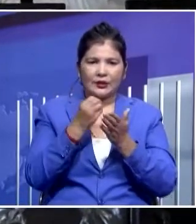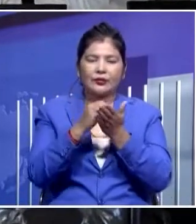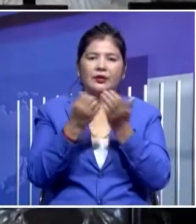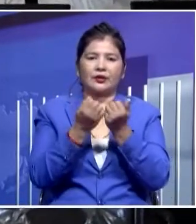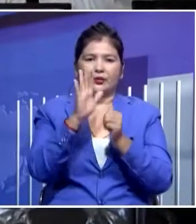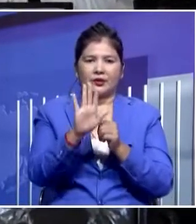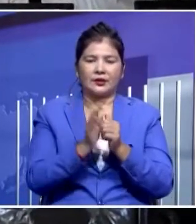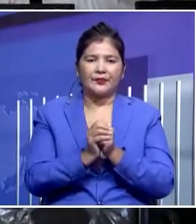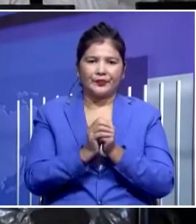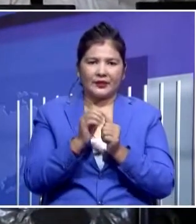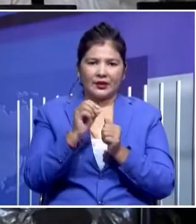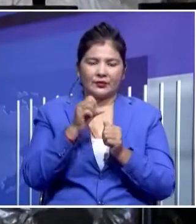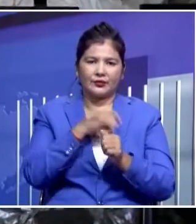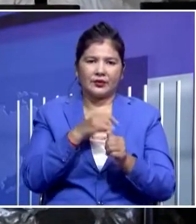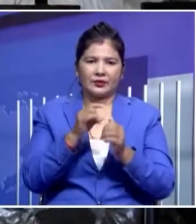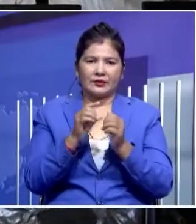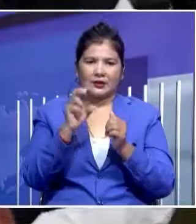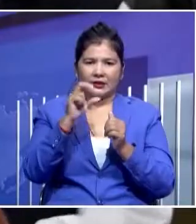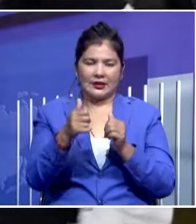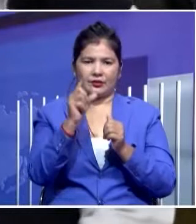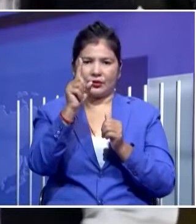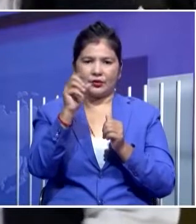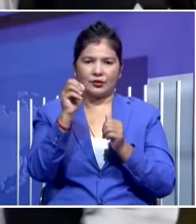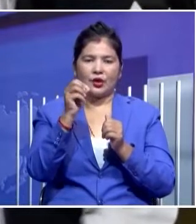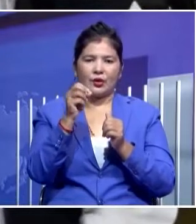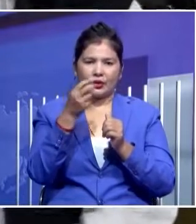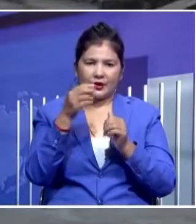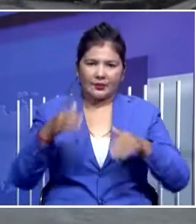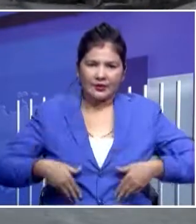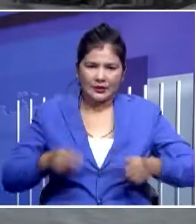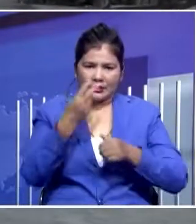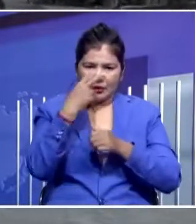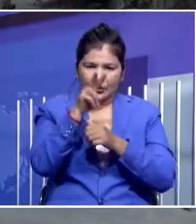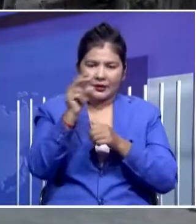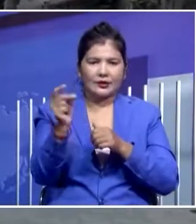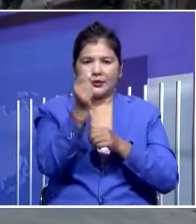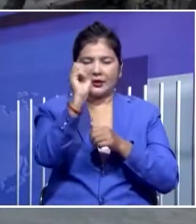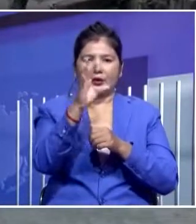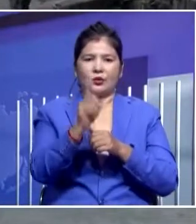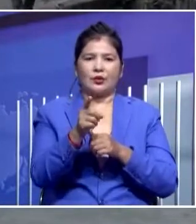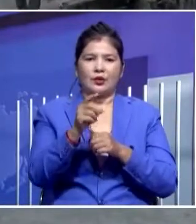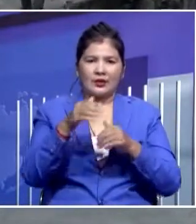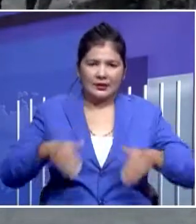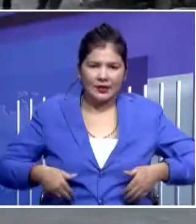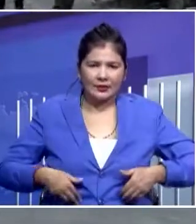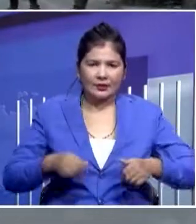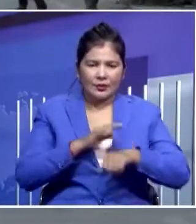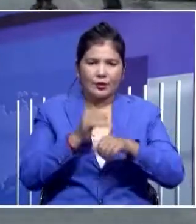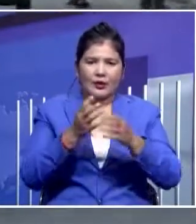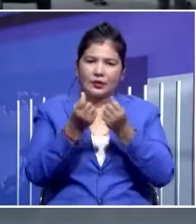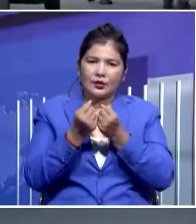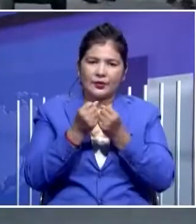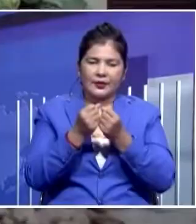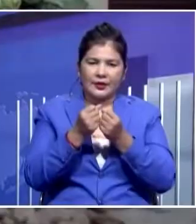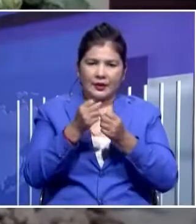छन् फलस्वरूप दाङका 10 पालिकाले बजार अनुगमनको कामलाई तीव्रता दिएका हुन् चाडपर्वको मौका छोपी